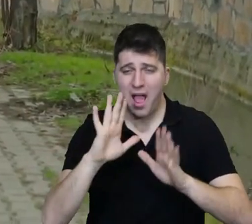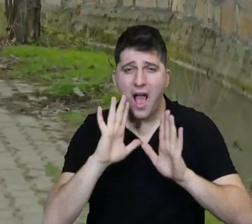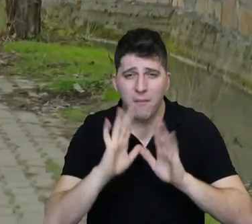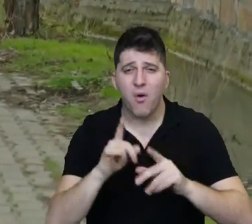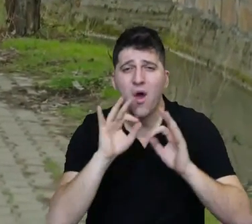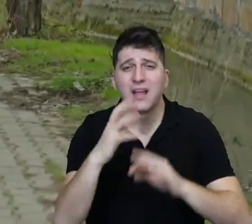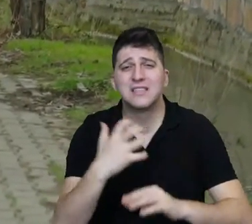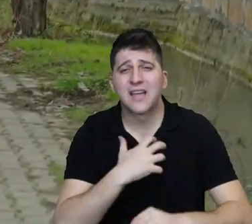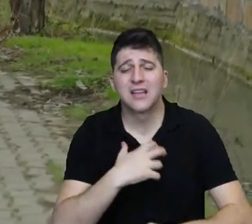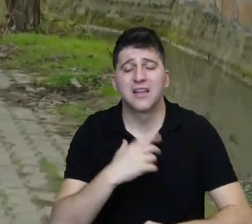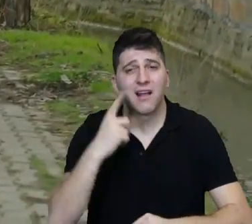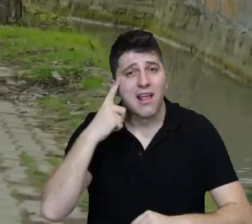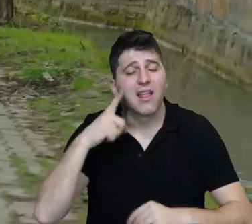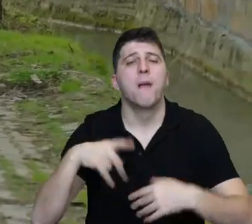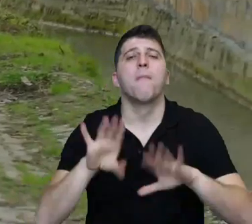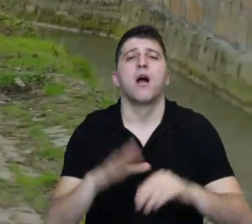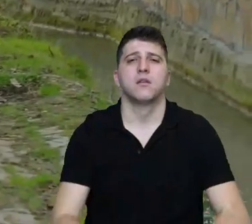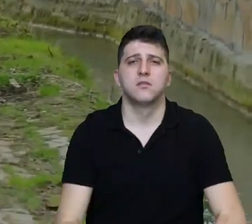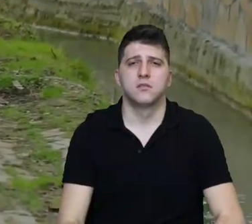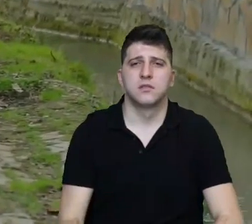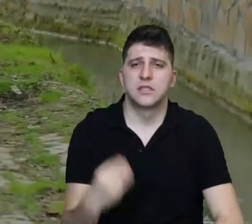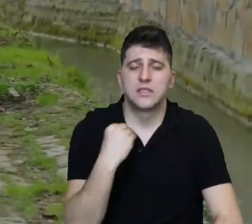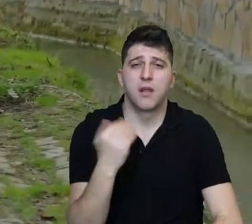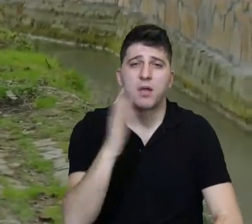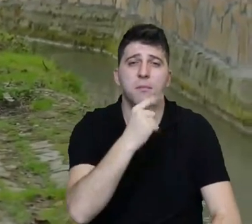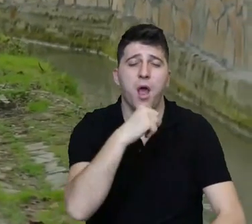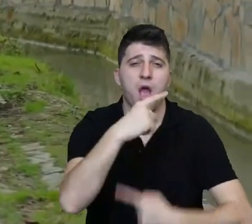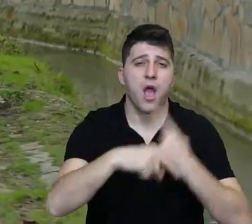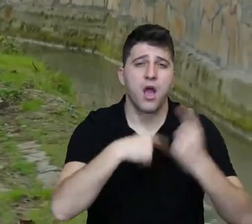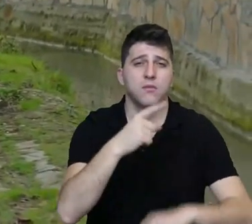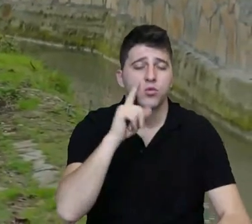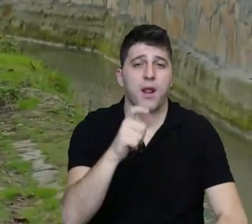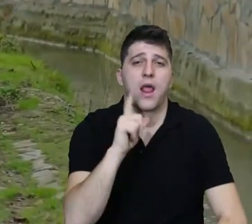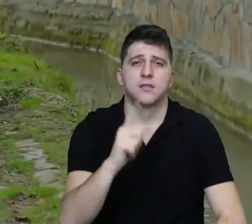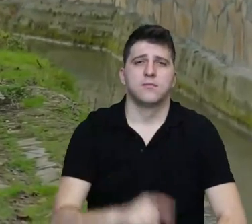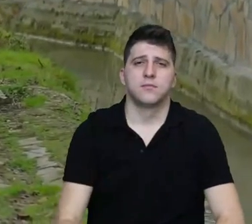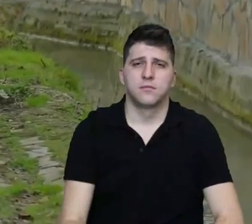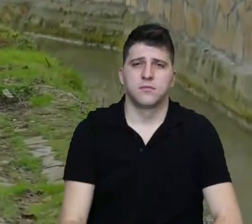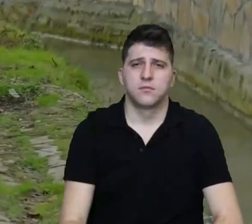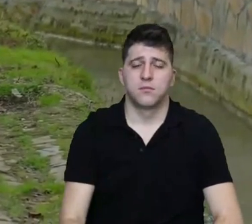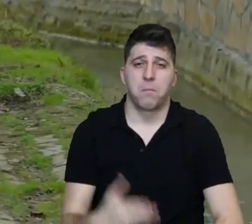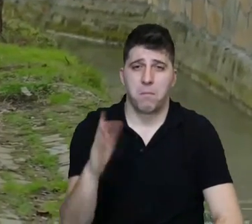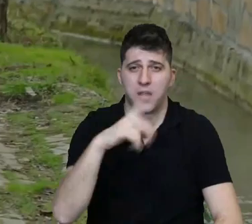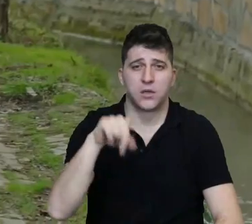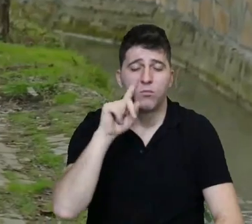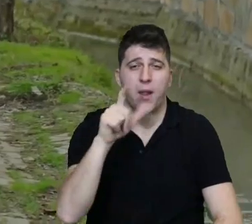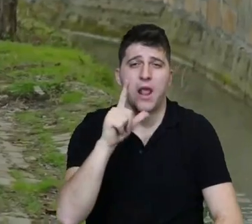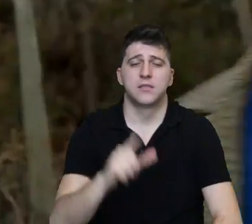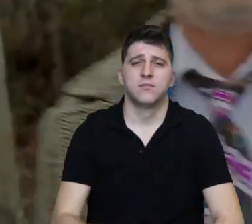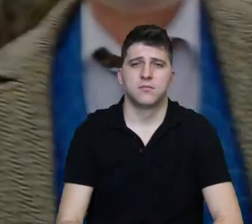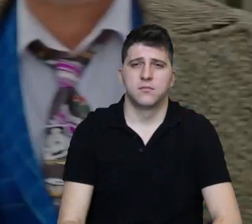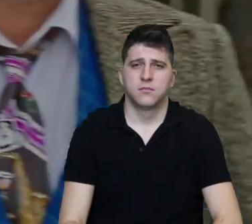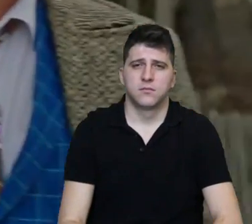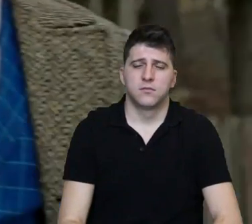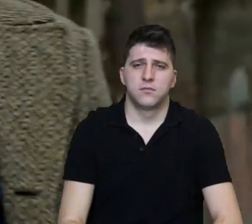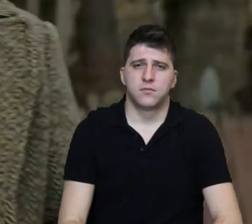öyle kendini iyice kapattırma oğlum. Yeni kaynak arayışlarında bulman lazım. Başka şeyler bulman lazım.